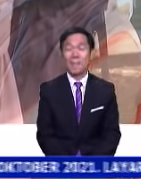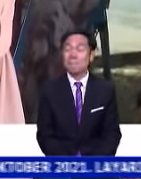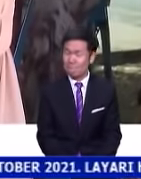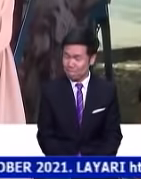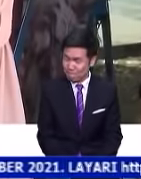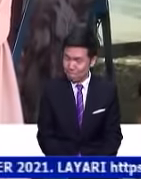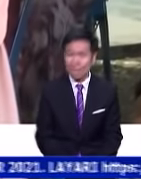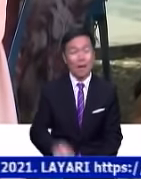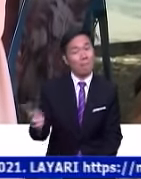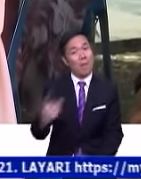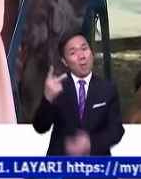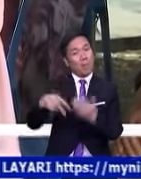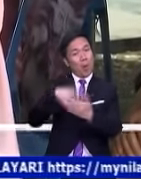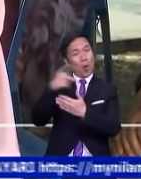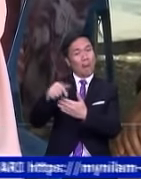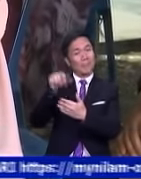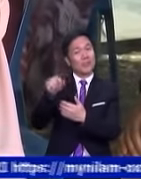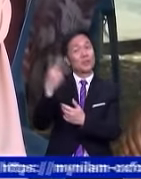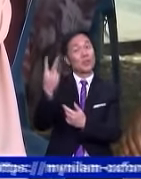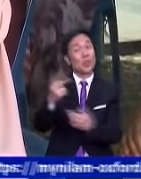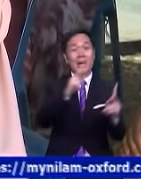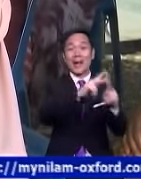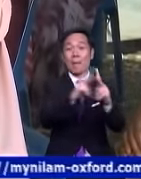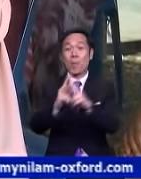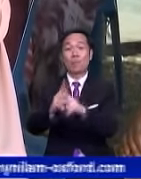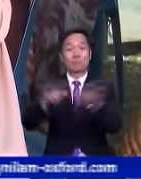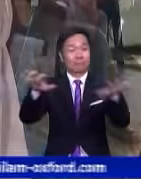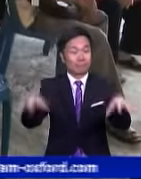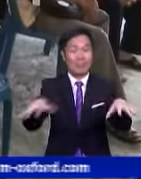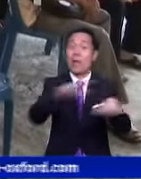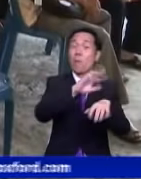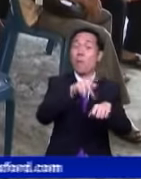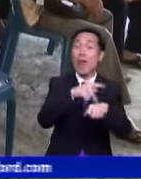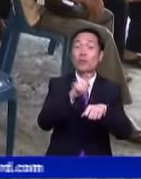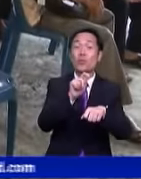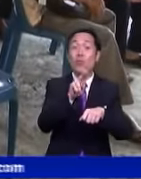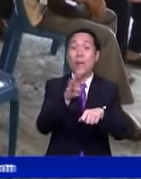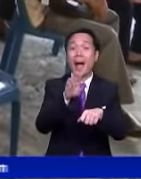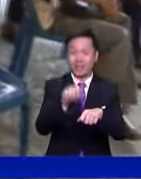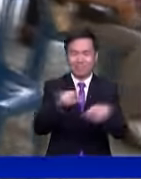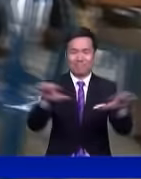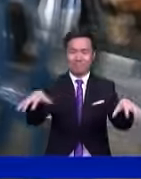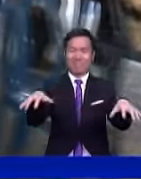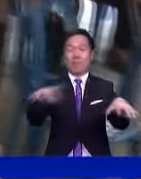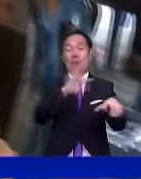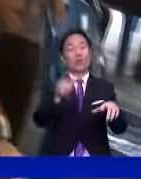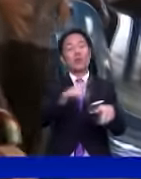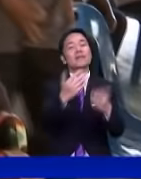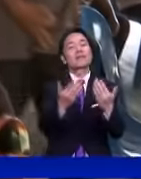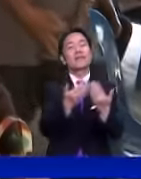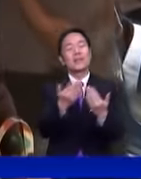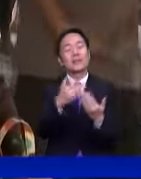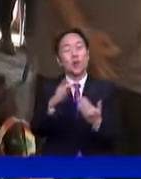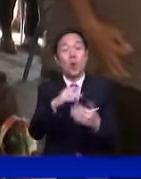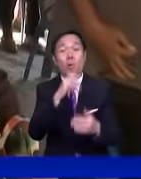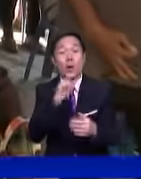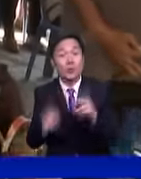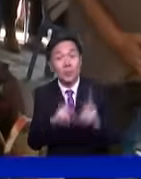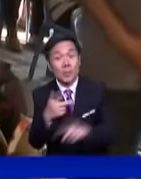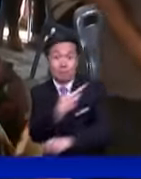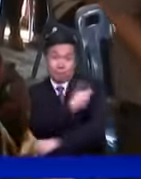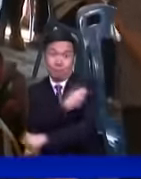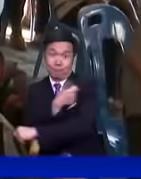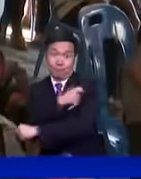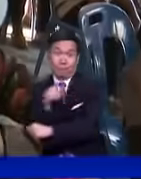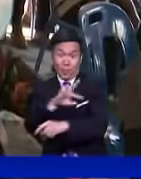Program pertama kali diadakan di dua buah perkampungan di Pulau Tubah antara inisiatif kerajaan memudahkan warga emas menerima vaksin. Penduduk